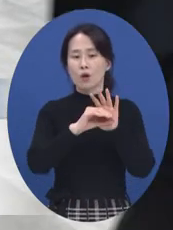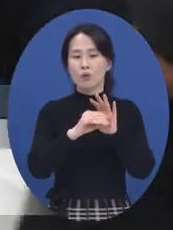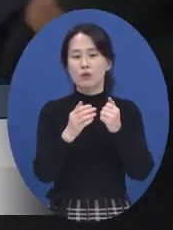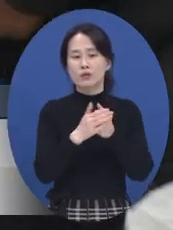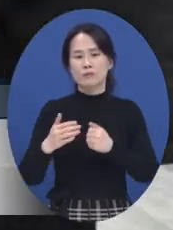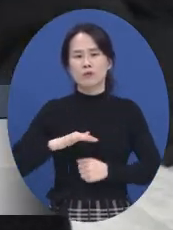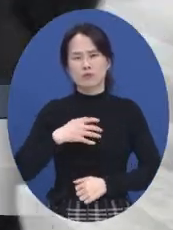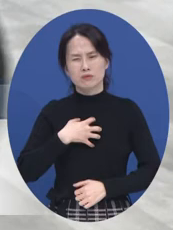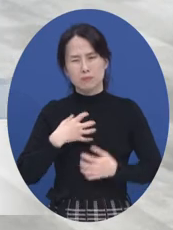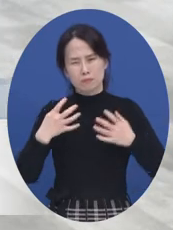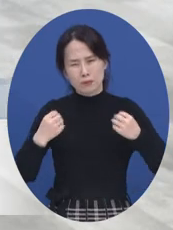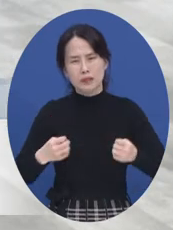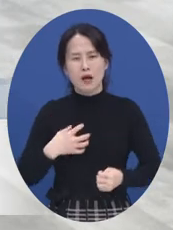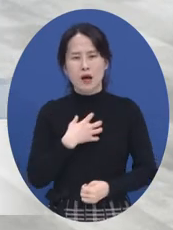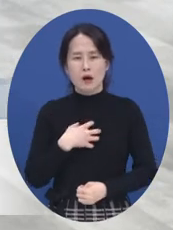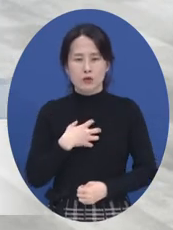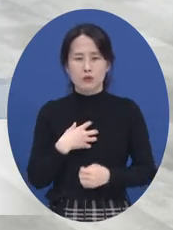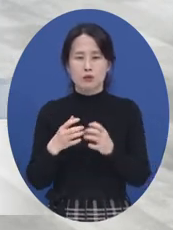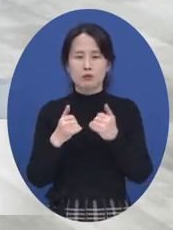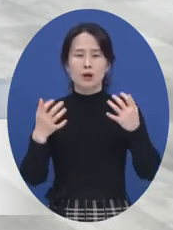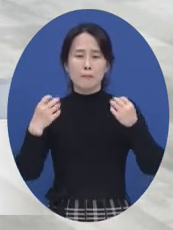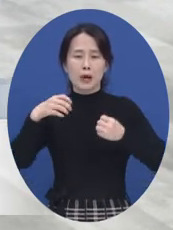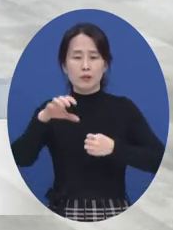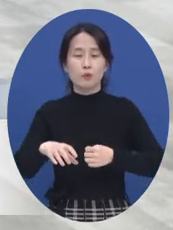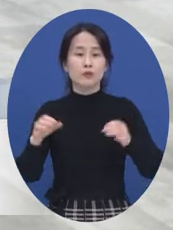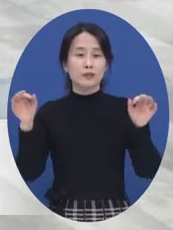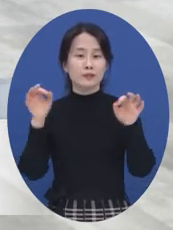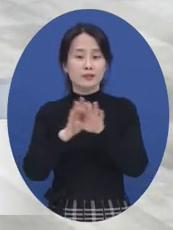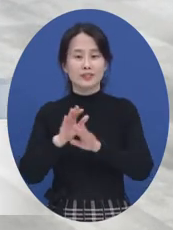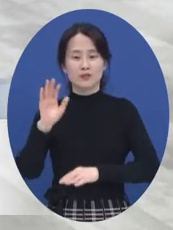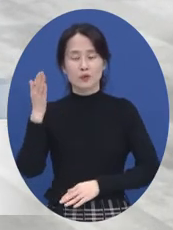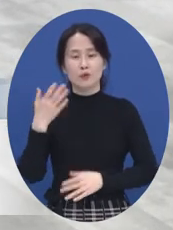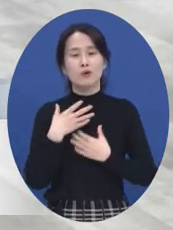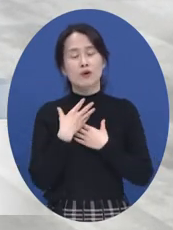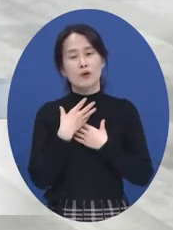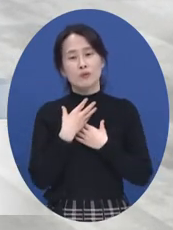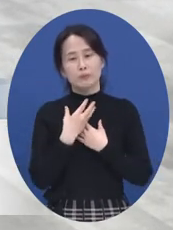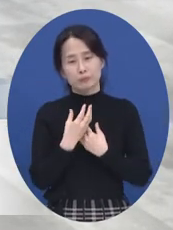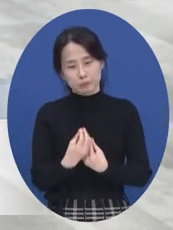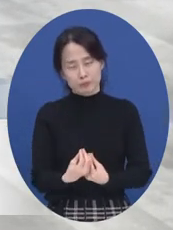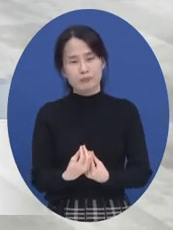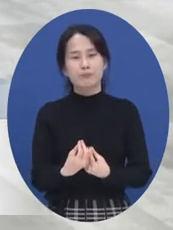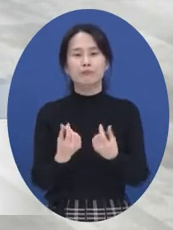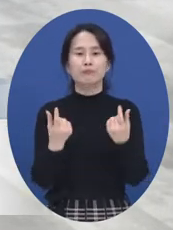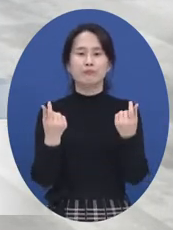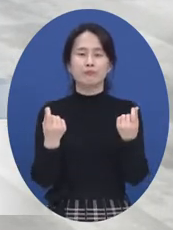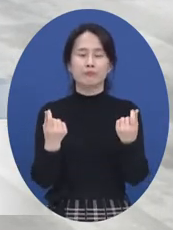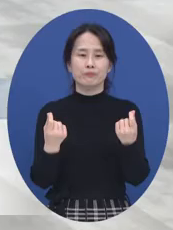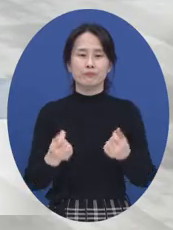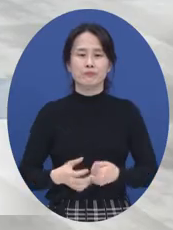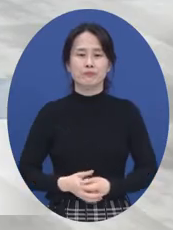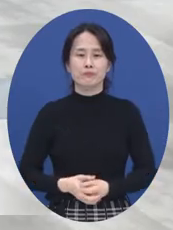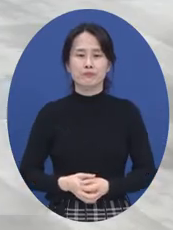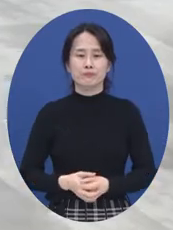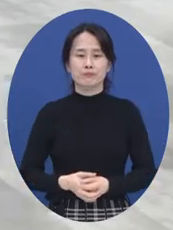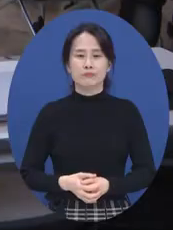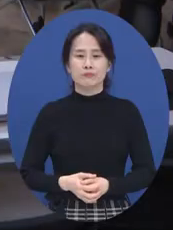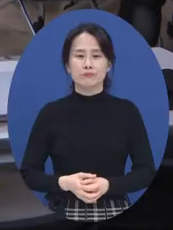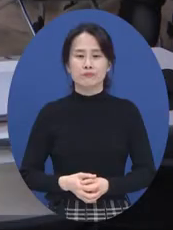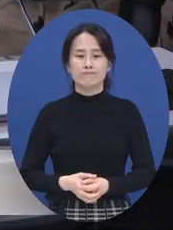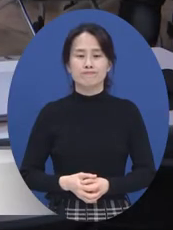많이 하는데 이런 걱정도 이 사람들 많은 자리에서 이제 사라지게 되고 이제 편안한 것